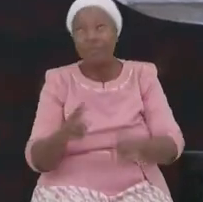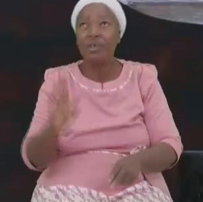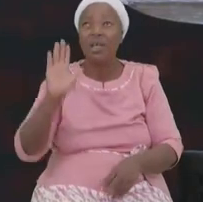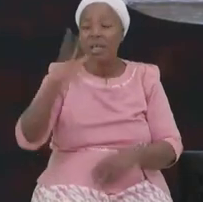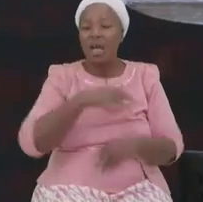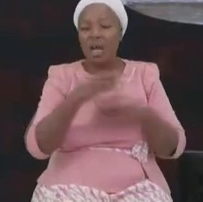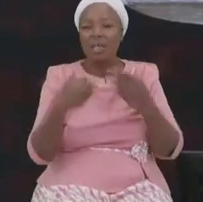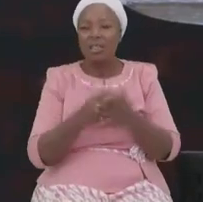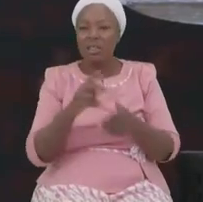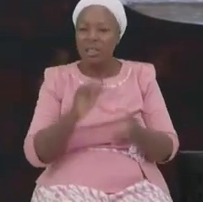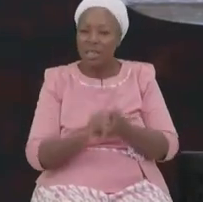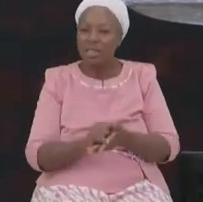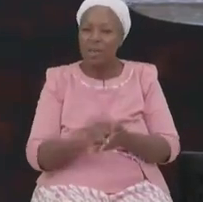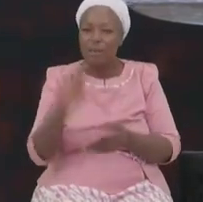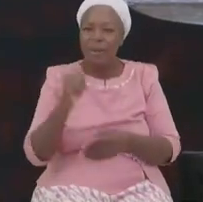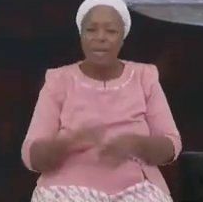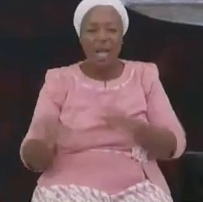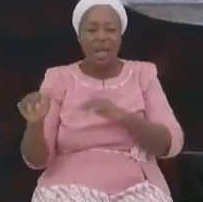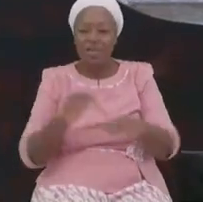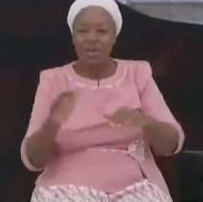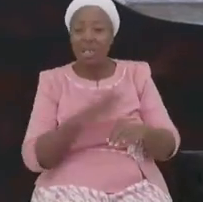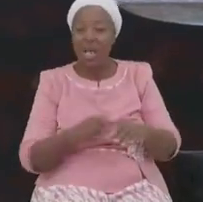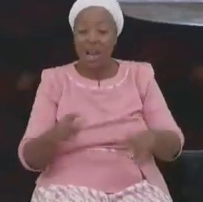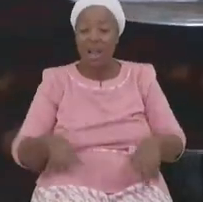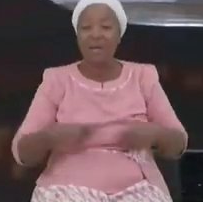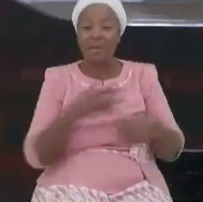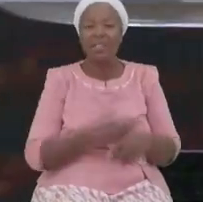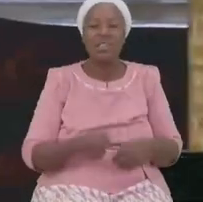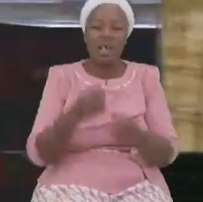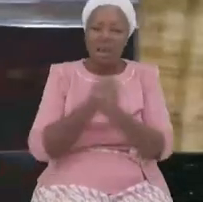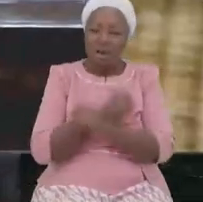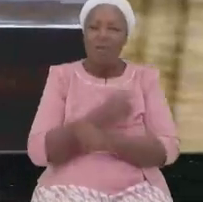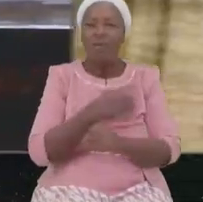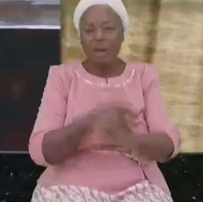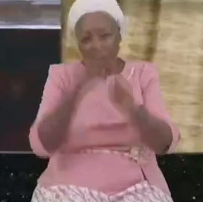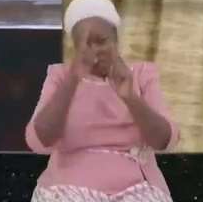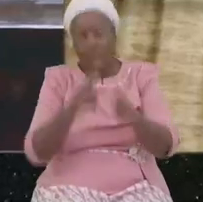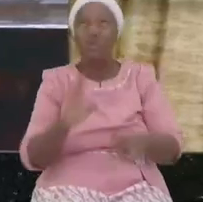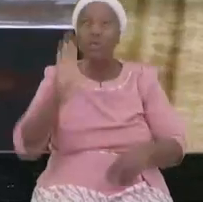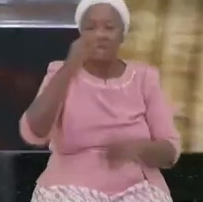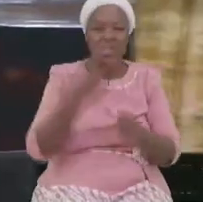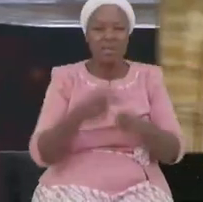pour ceux qui par leur vie honorent son nom. Et sa justice